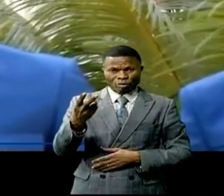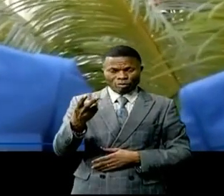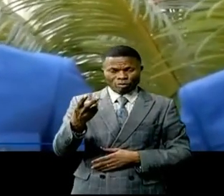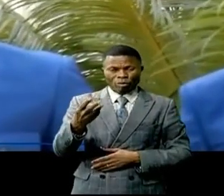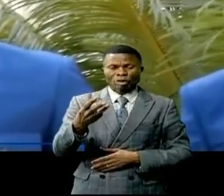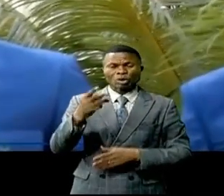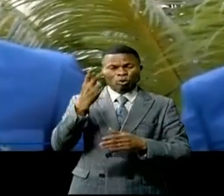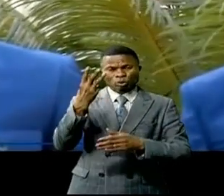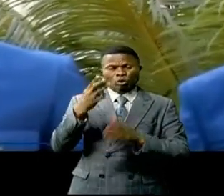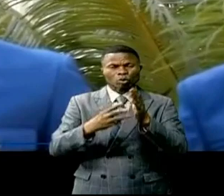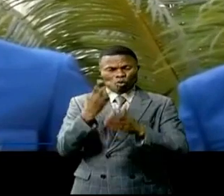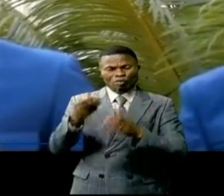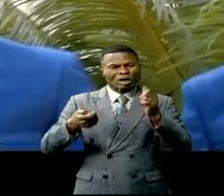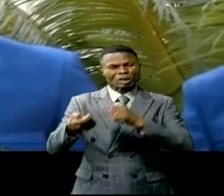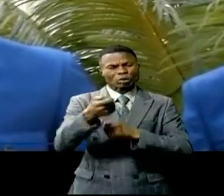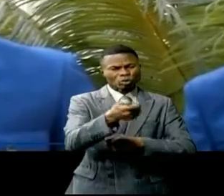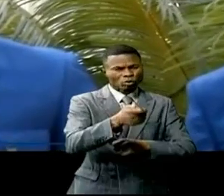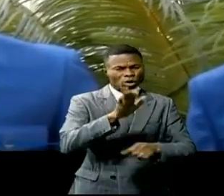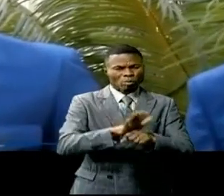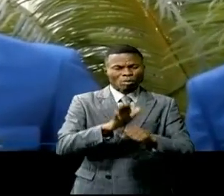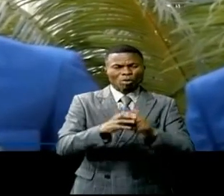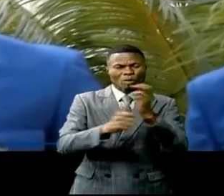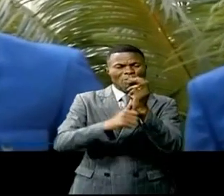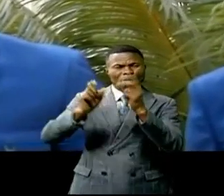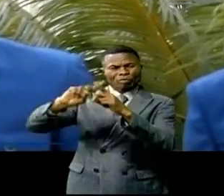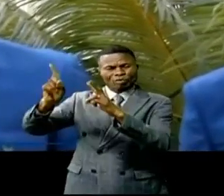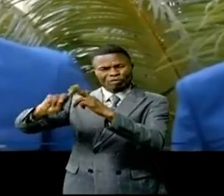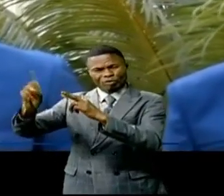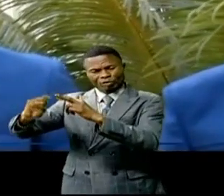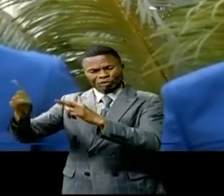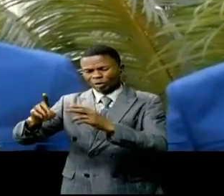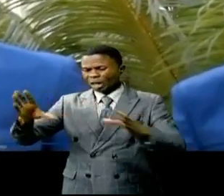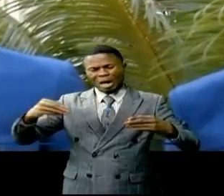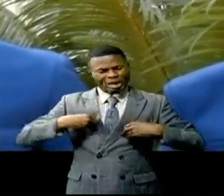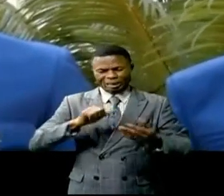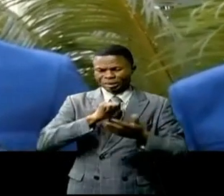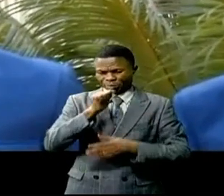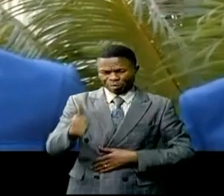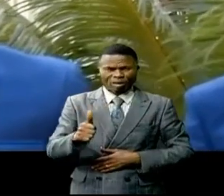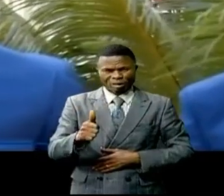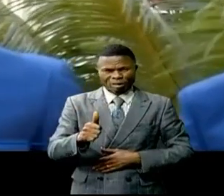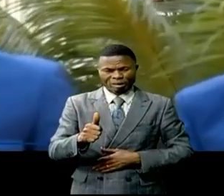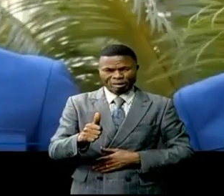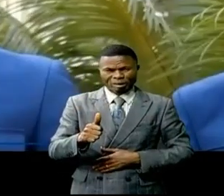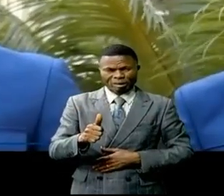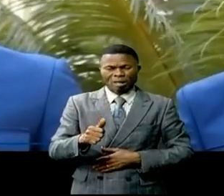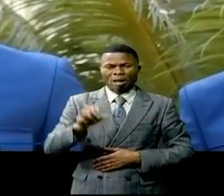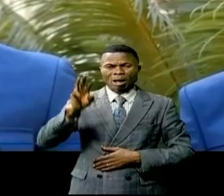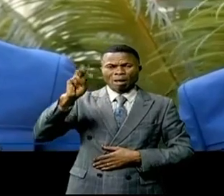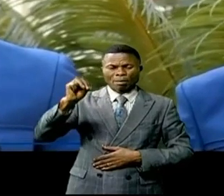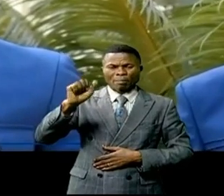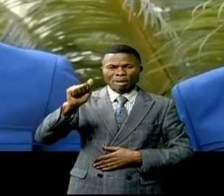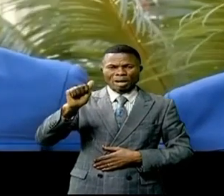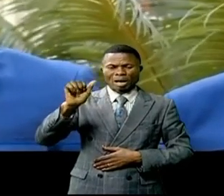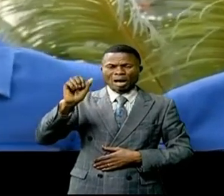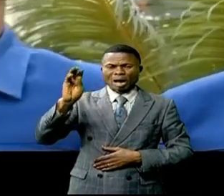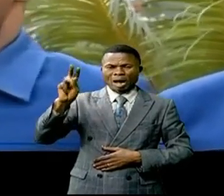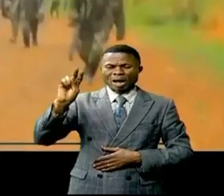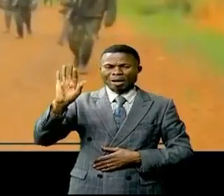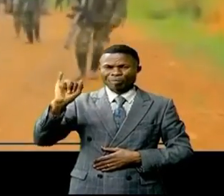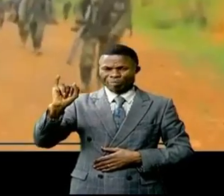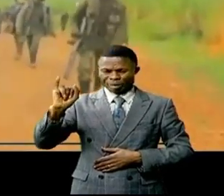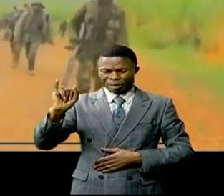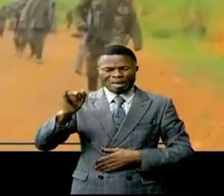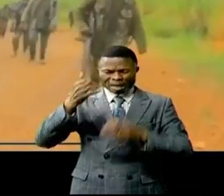il y a eu des tueries dans des cas de déplacés. C'est inhumain ce qui se passe. Nous avons vu à Mahagi, c'est catastrophique. Vraiment,